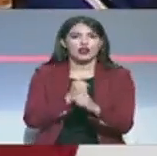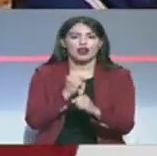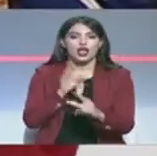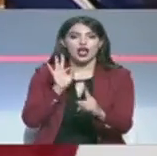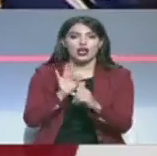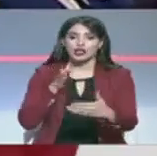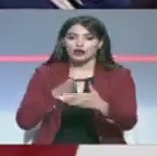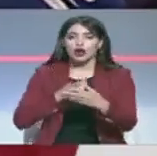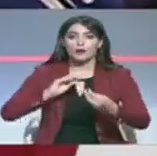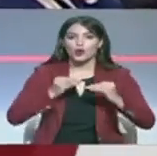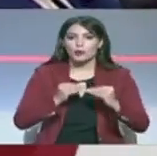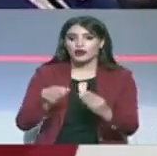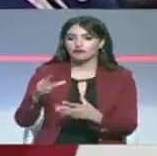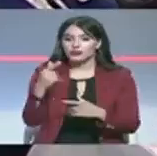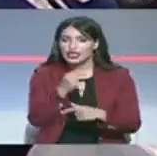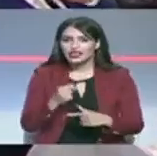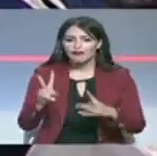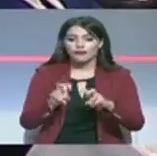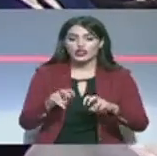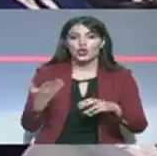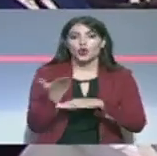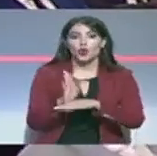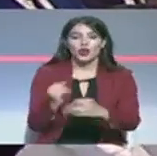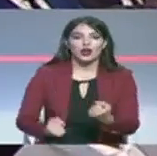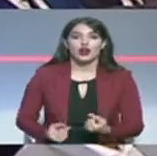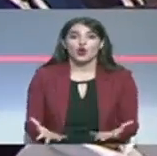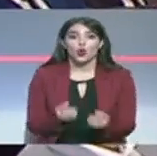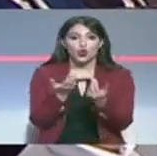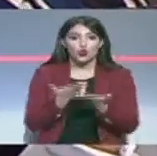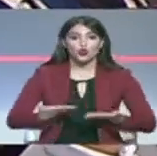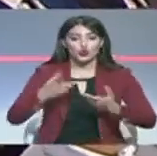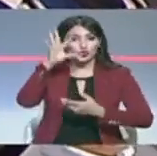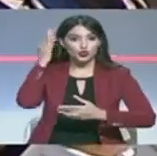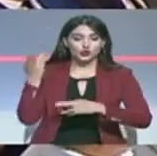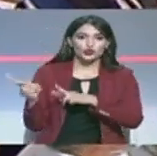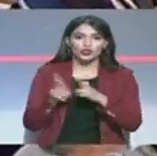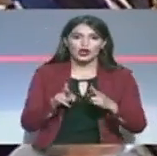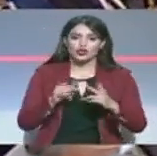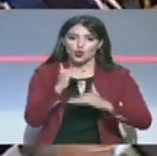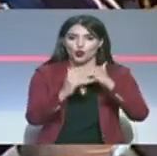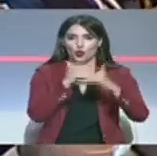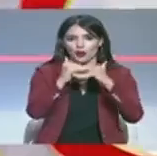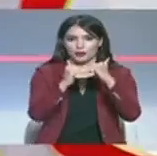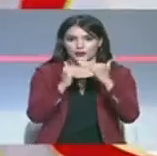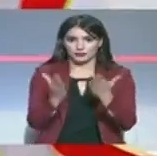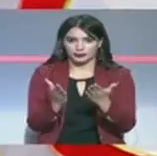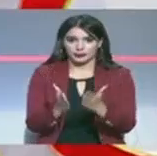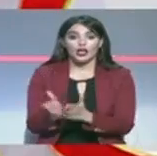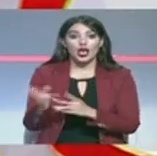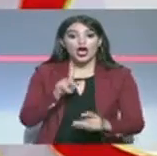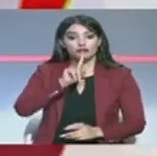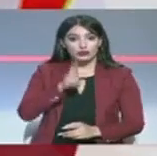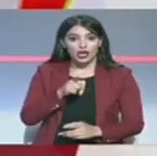أجل إيقاف النزيف الاقتصادي ومساعدة بلادنا على النهوض واسترداد أنفاسها المنهكة.